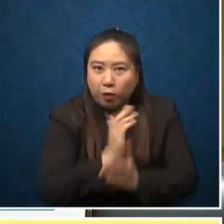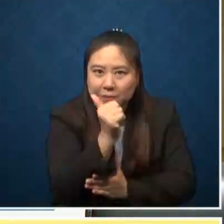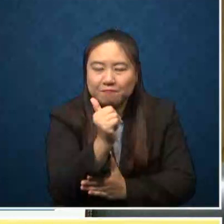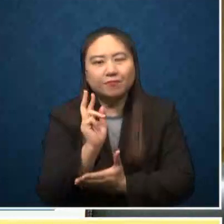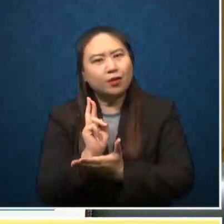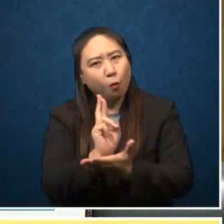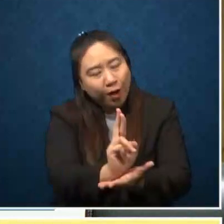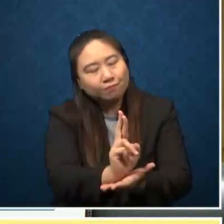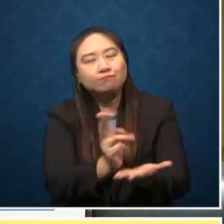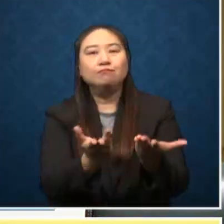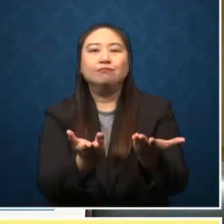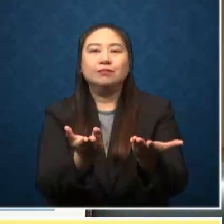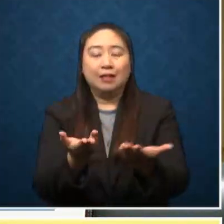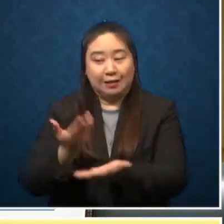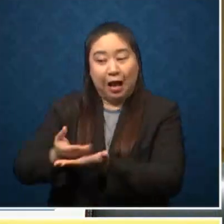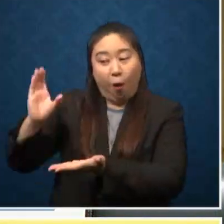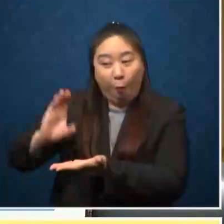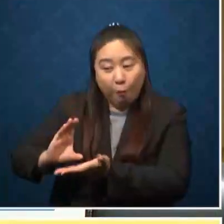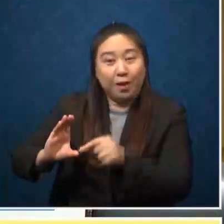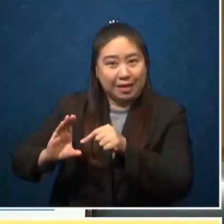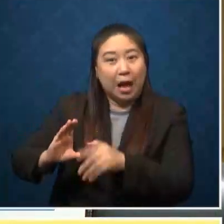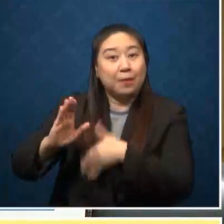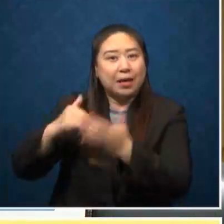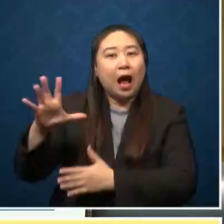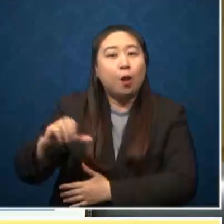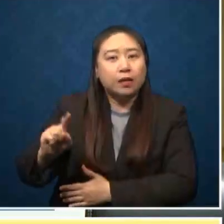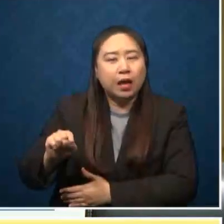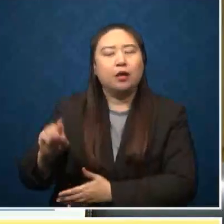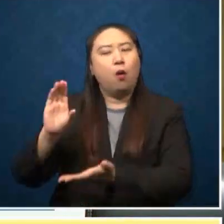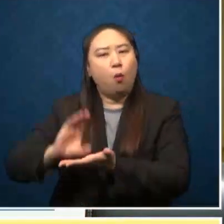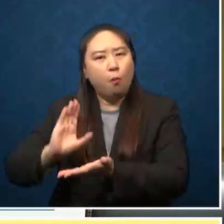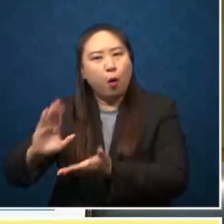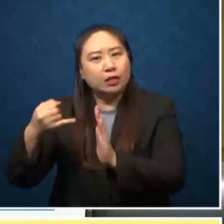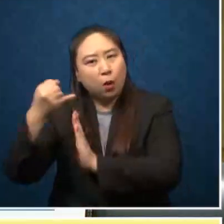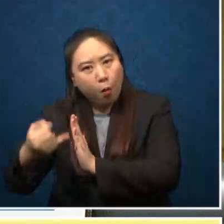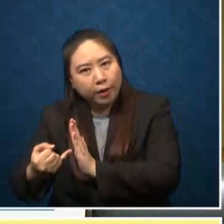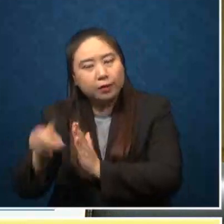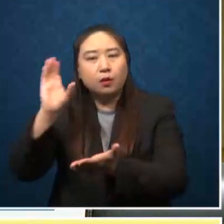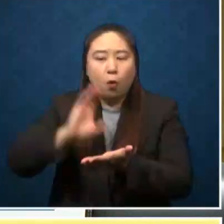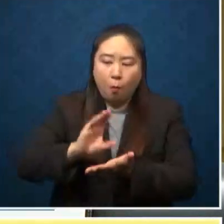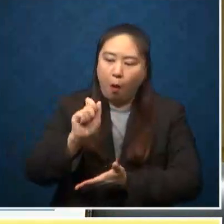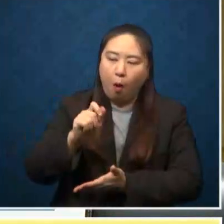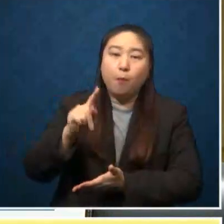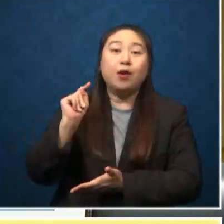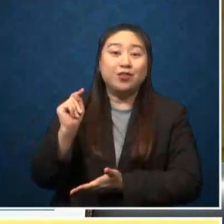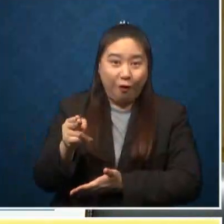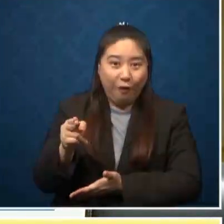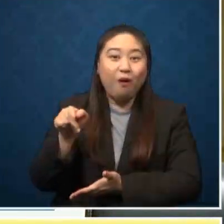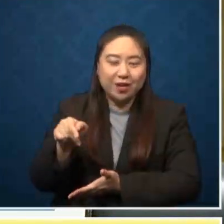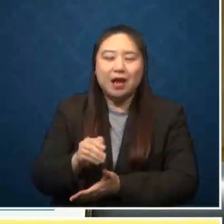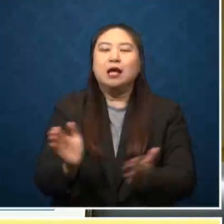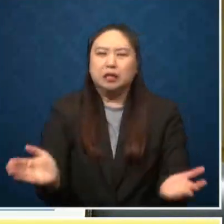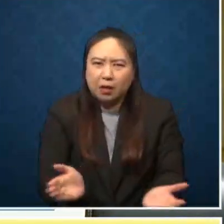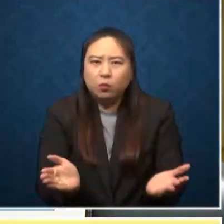งบพัฒนาจะเป็นงบจังหวัดก็ดีหรืองบองค์กรปกครองส่วนท้องถิ่นก็ดีสนับสนุนให้คนเหล่านี้มี